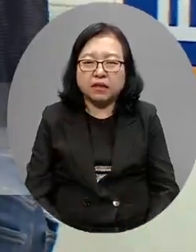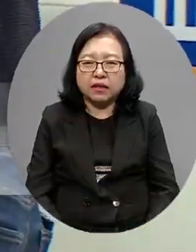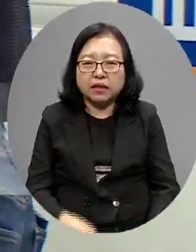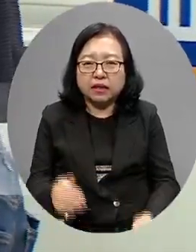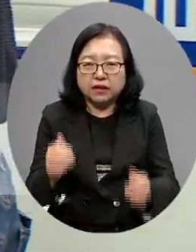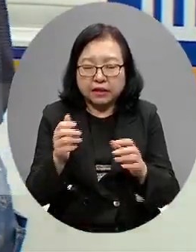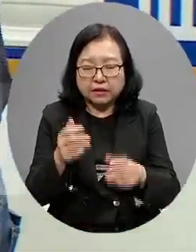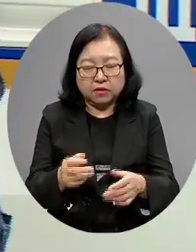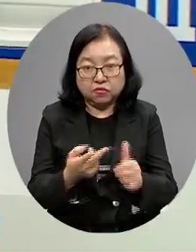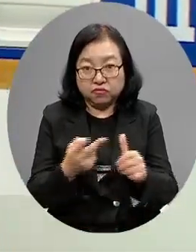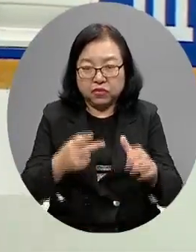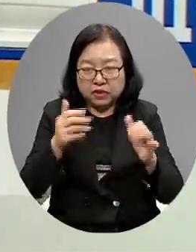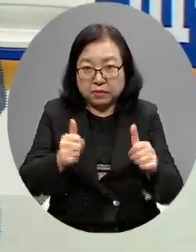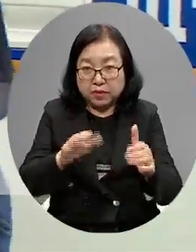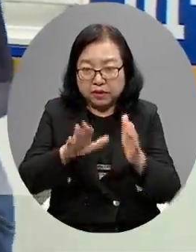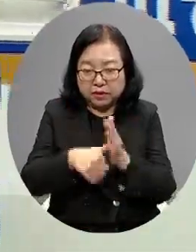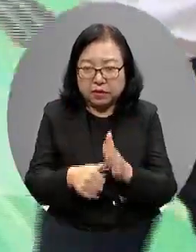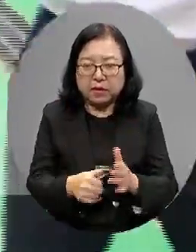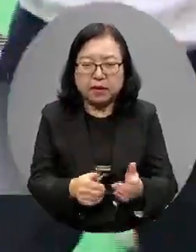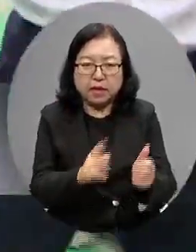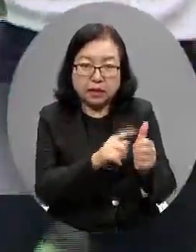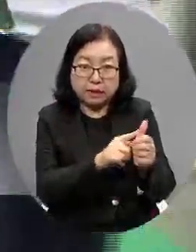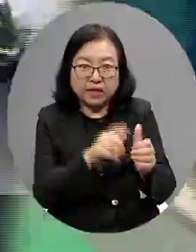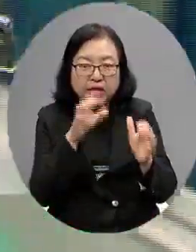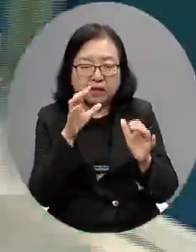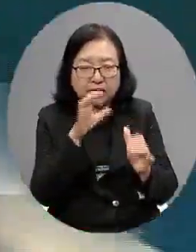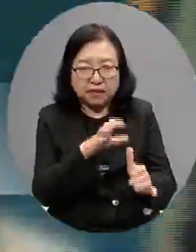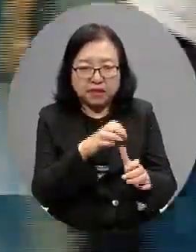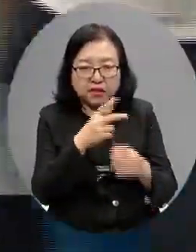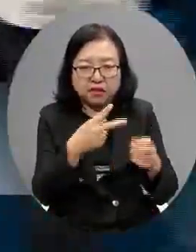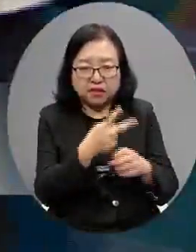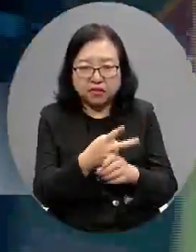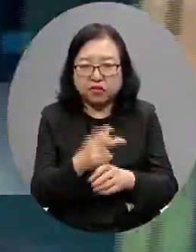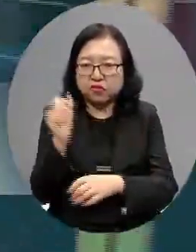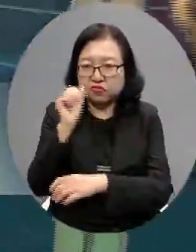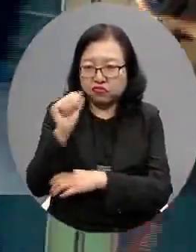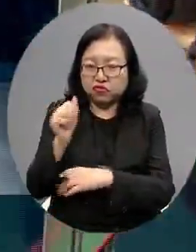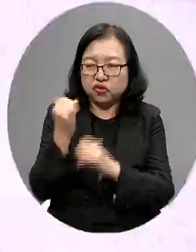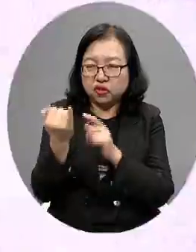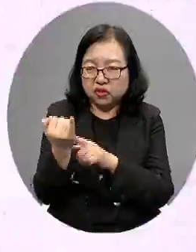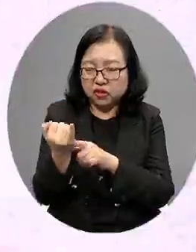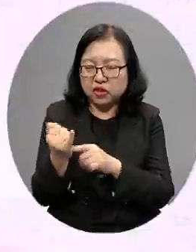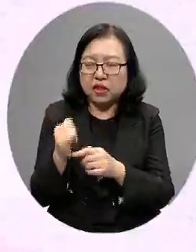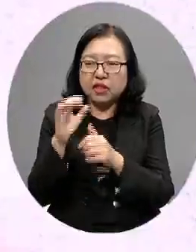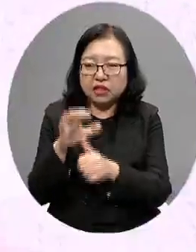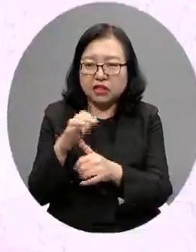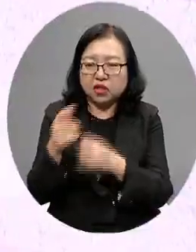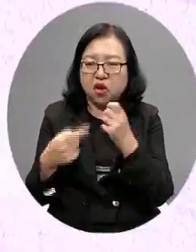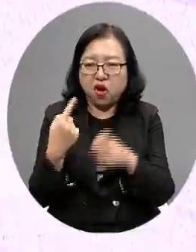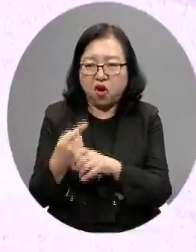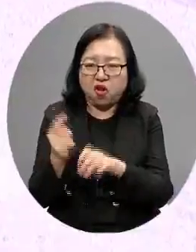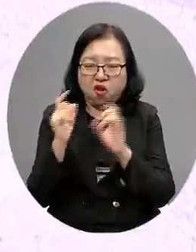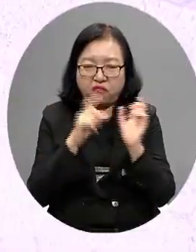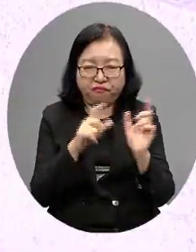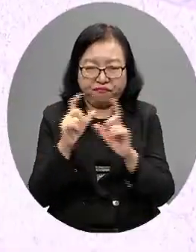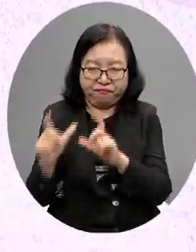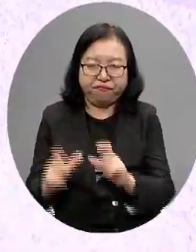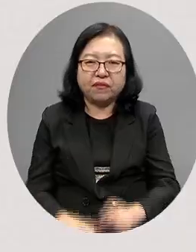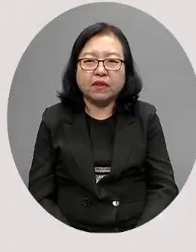재판에서 동승자 있던 남성에게는 징역 2년 운전자였던 여성에게는 징역 1년의 실력을